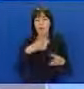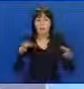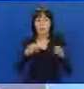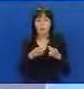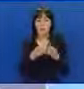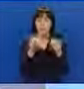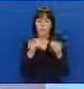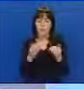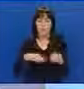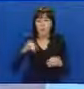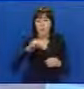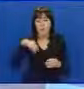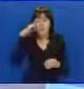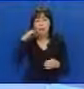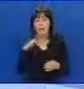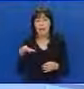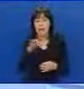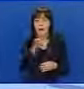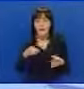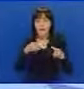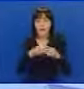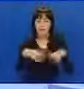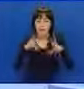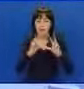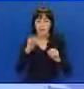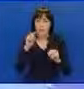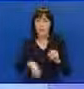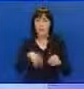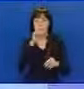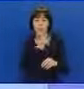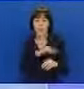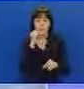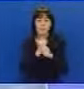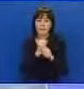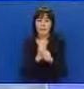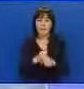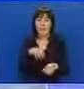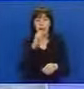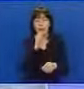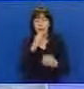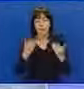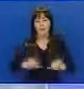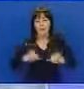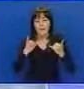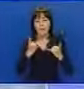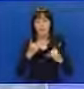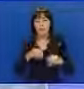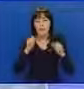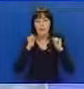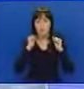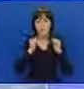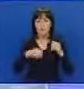акционерлік қоғамы оңтүстік Қазақстан облыстық филиалының мамандары осы салада қызмет атқарған. Ардагерлерін марапаттады, спорттық